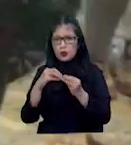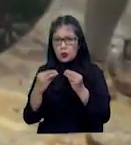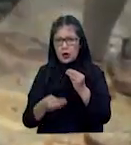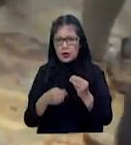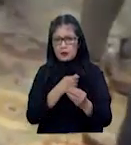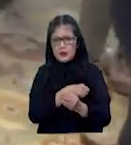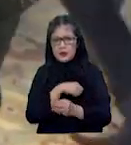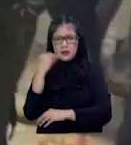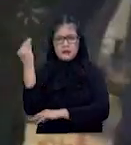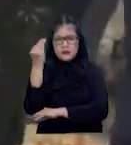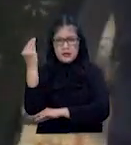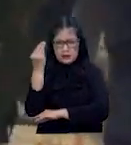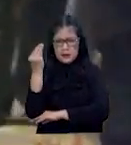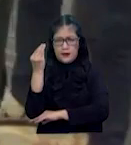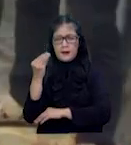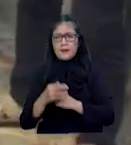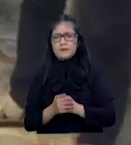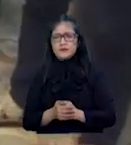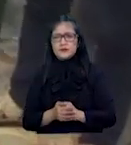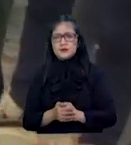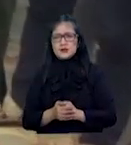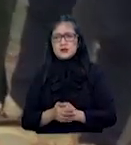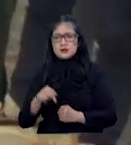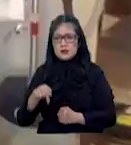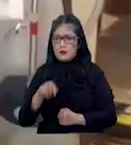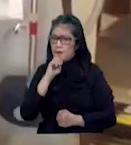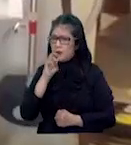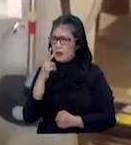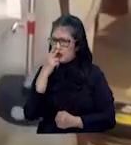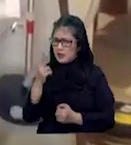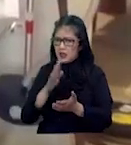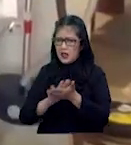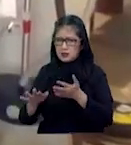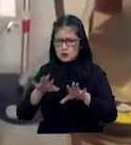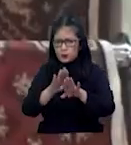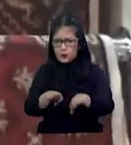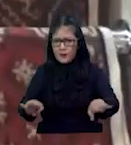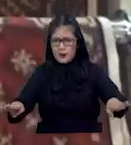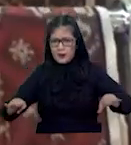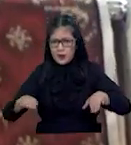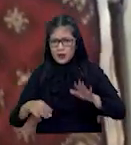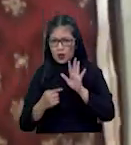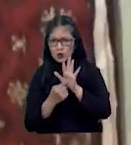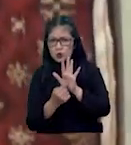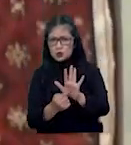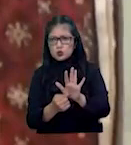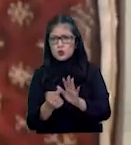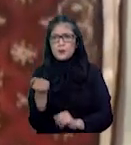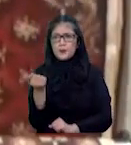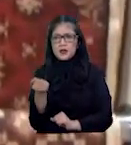digital dan kreatif menyempatkan melihat langsung beragam produk UMKM yang dipamerkan pada gelaran Pasar Nusa Dua